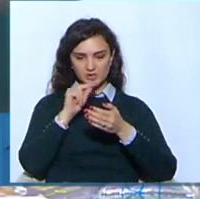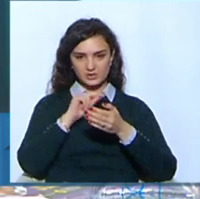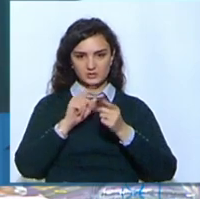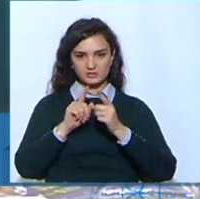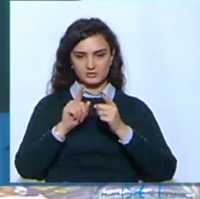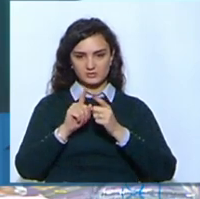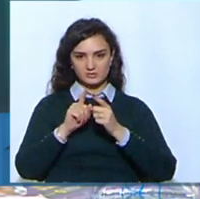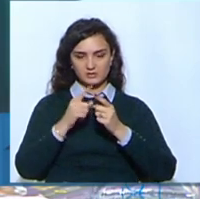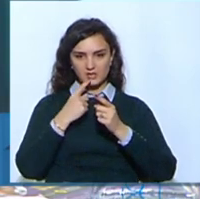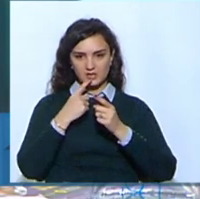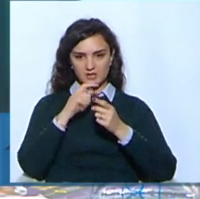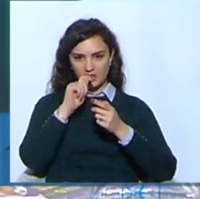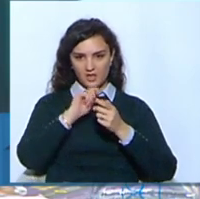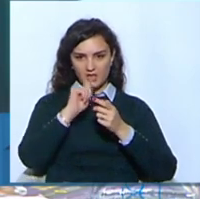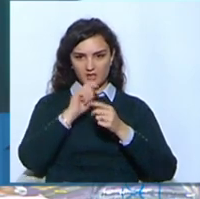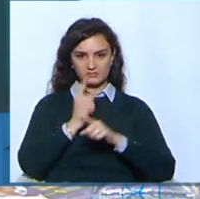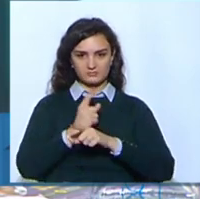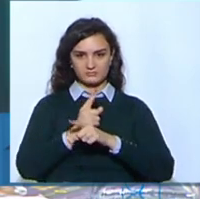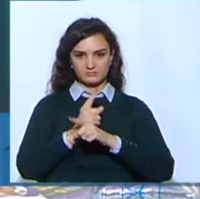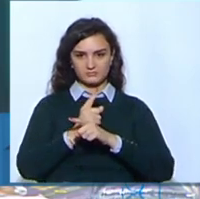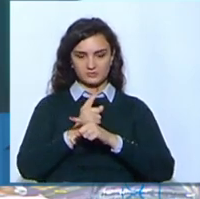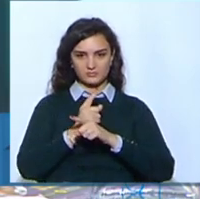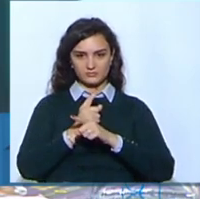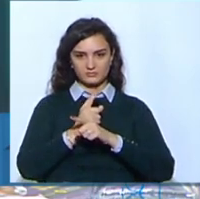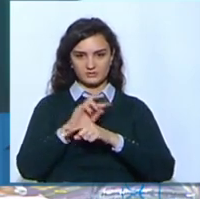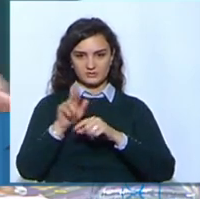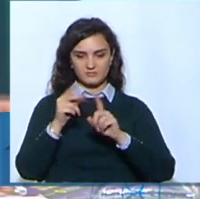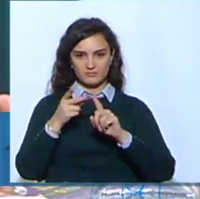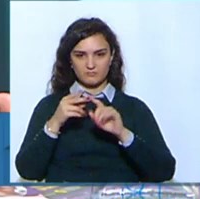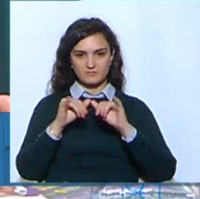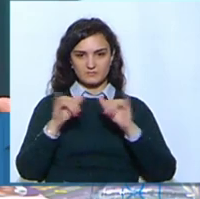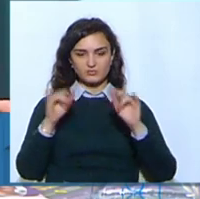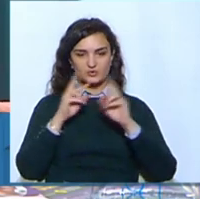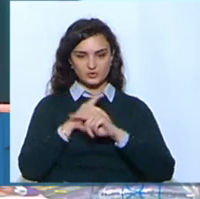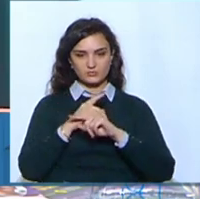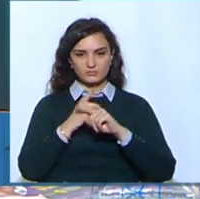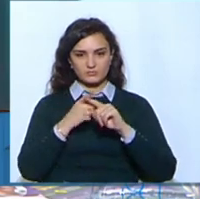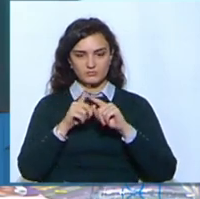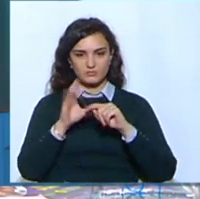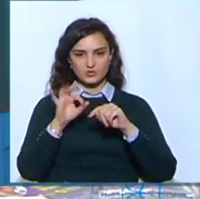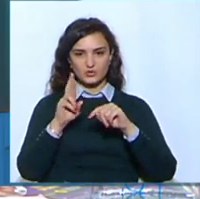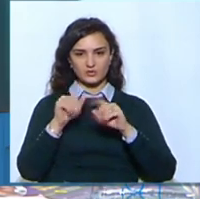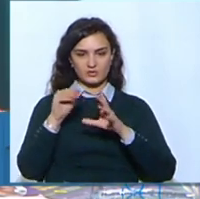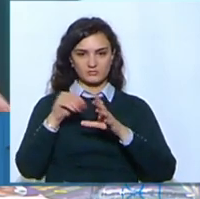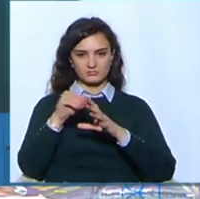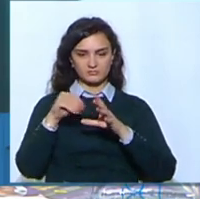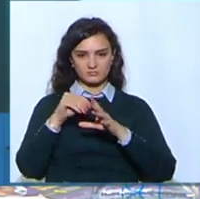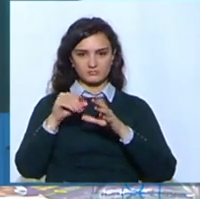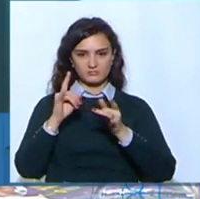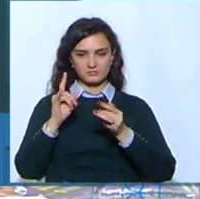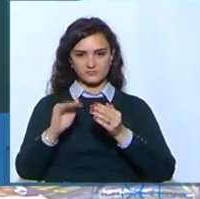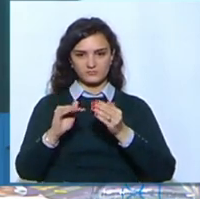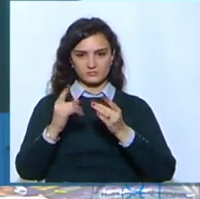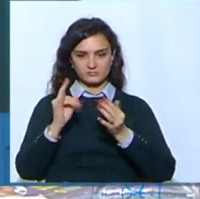აქვს მნიშვნელობა, ენის ზედაპირის მოფხეკა დაუშვებელია. და მეორე გავრცელებული შეცდომა, ეს არის სოდის ჩაყრა, ანუ